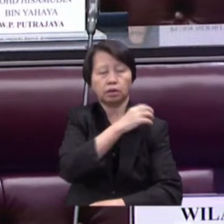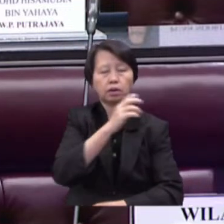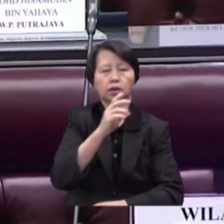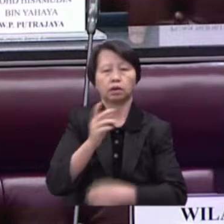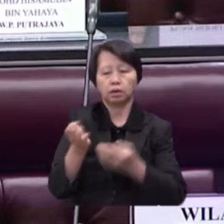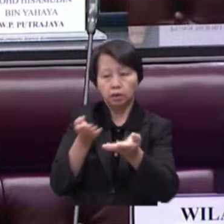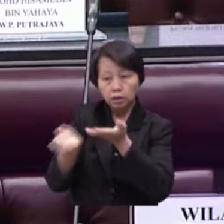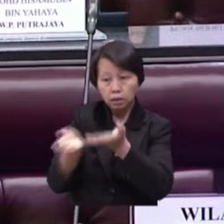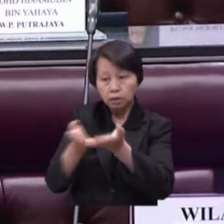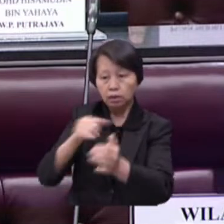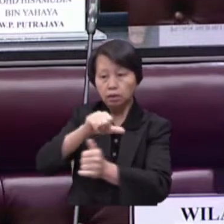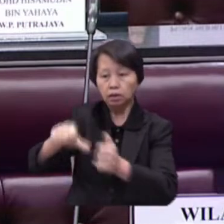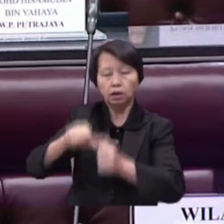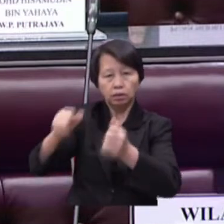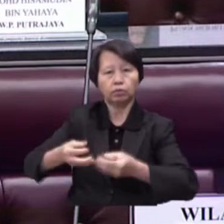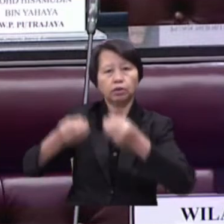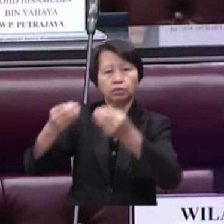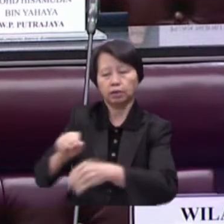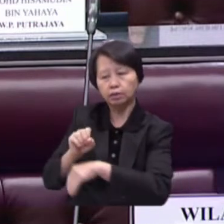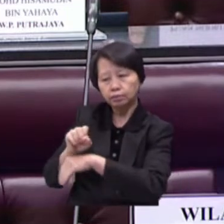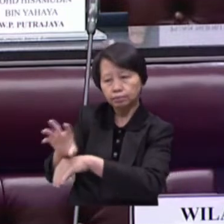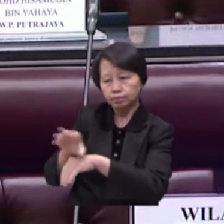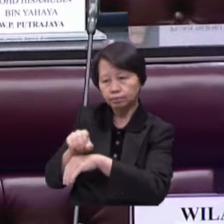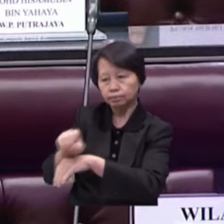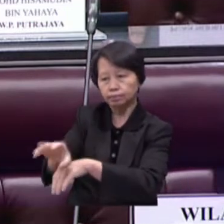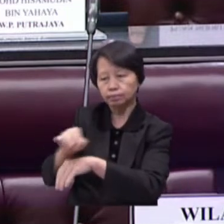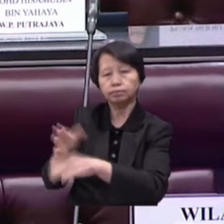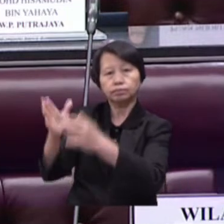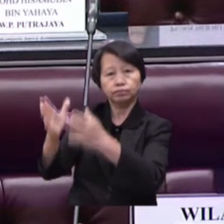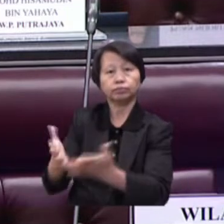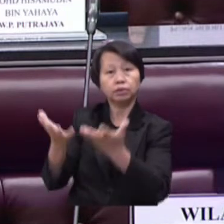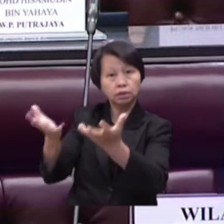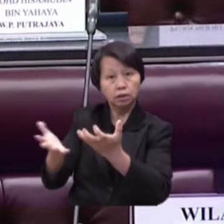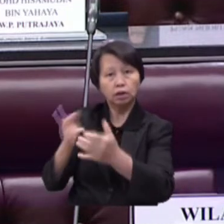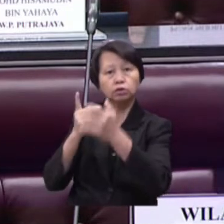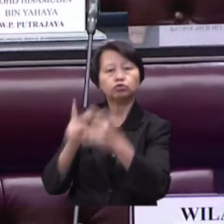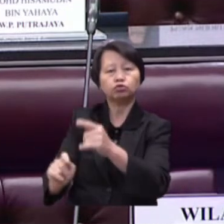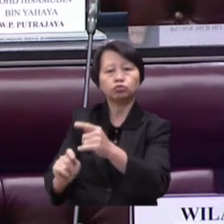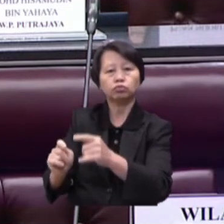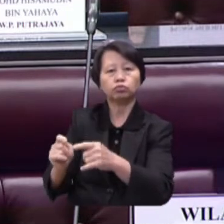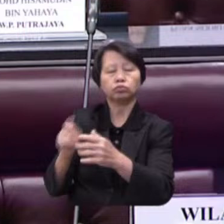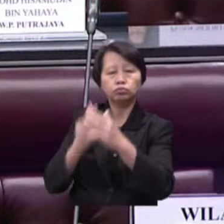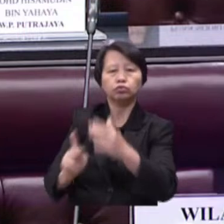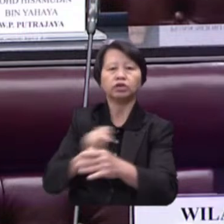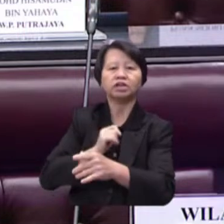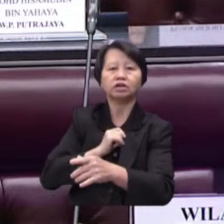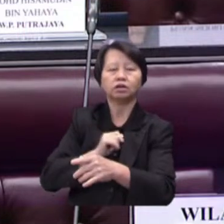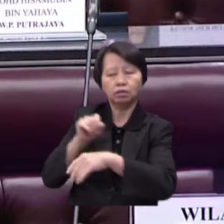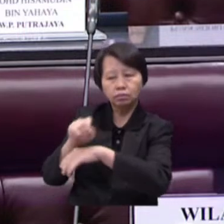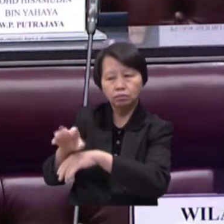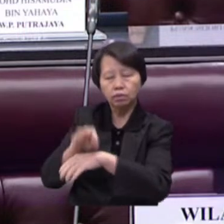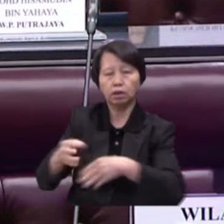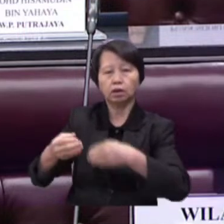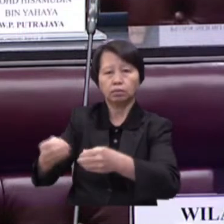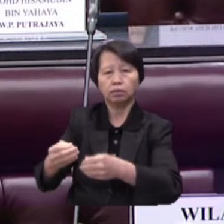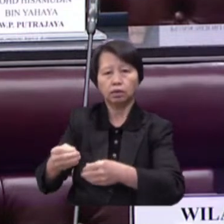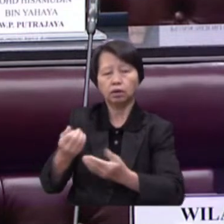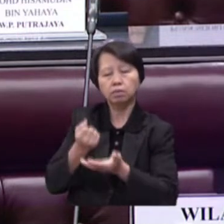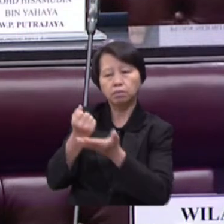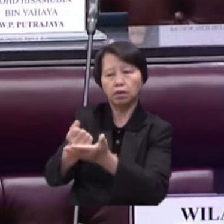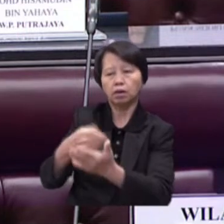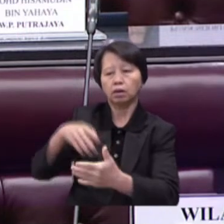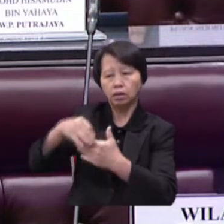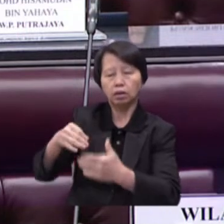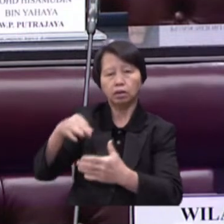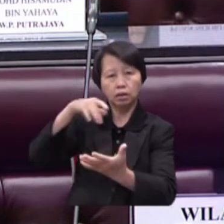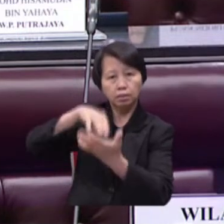fashion yang dapat memberi konseling kepada si pencuba bunuh diri berikan insentif kepada mereka yang